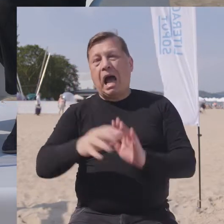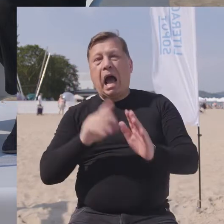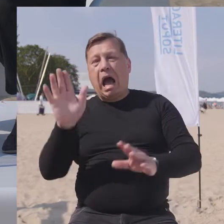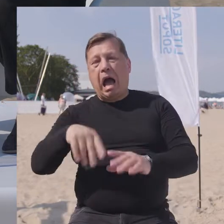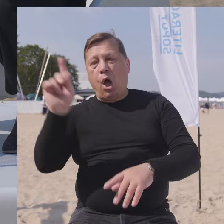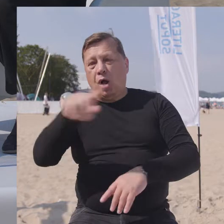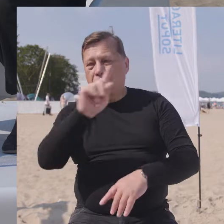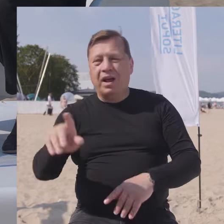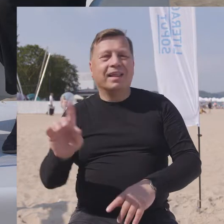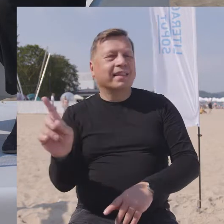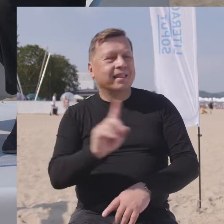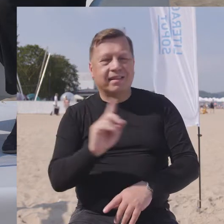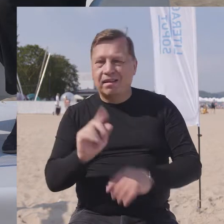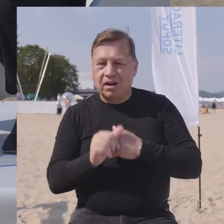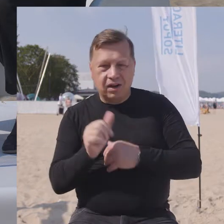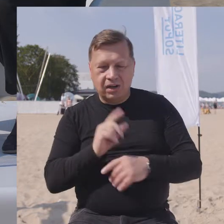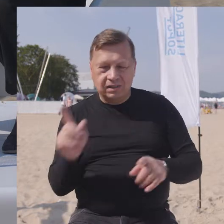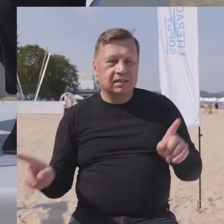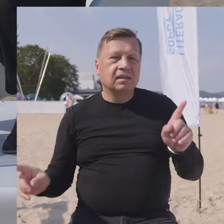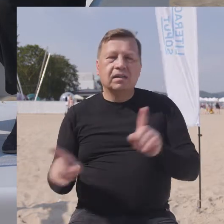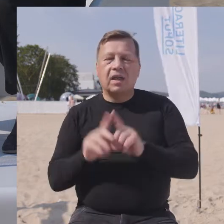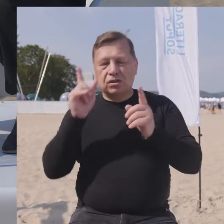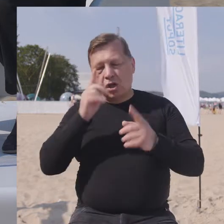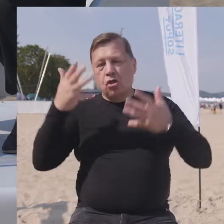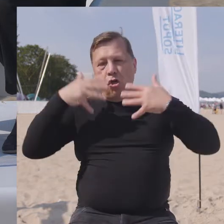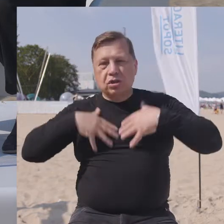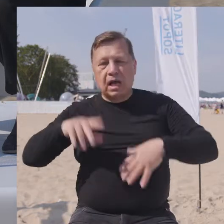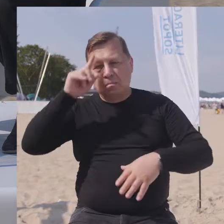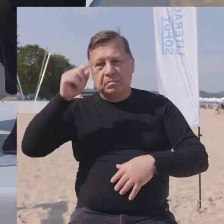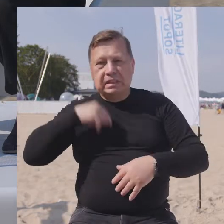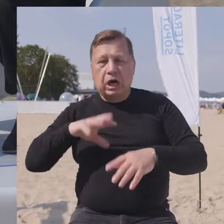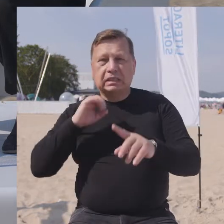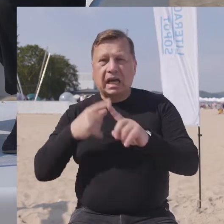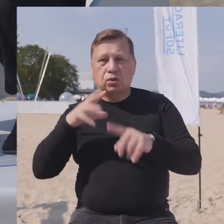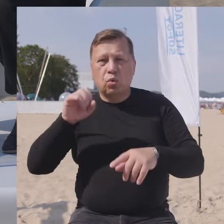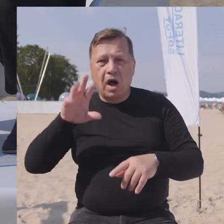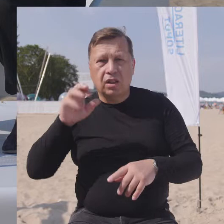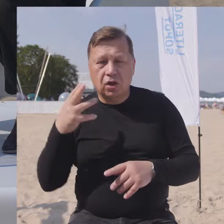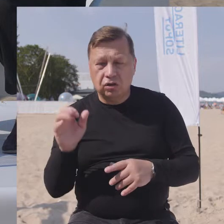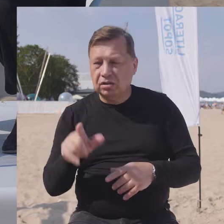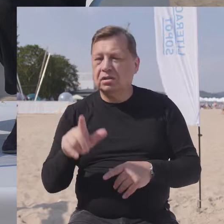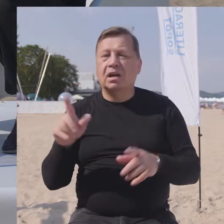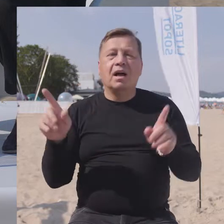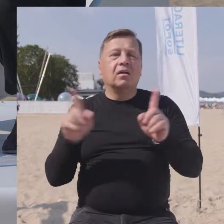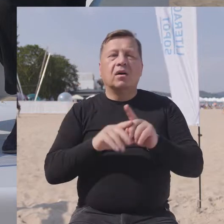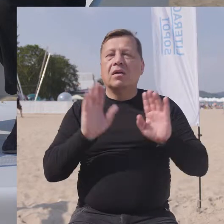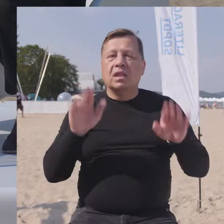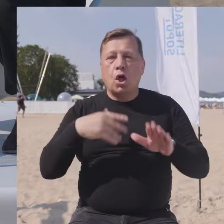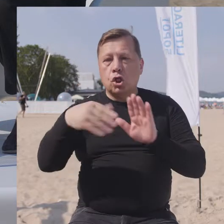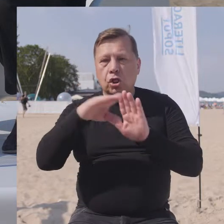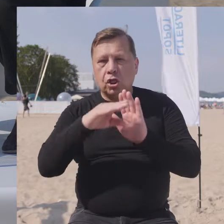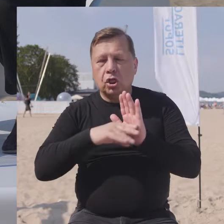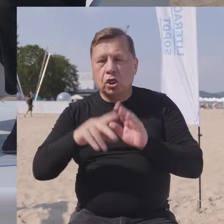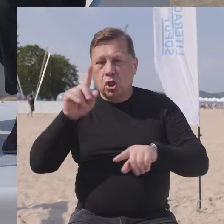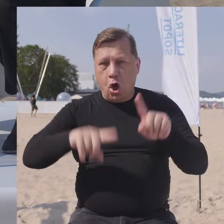nie tylko o tożsamość psychoseksualną tu chodzi, ale o inność rozumianą jako odstępstwo od normy. Normy,